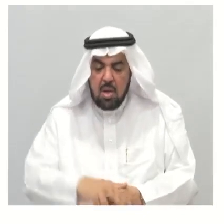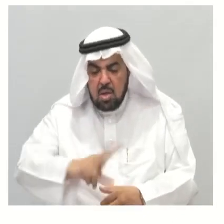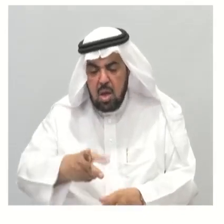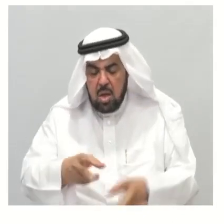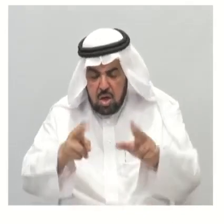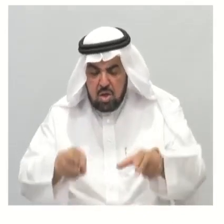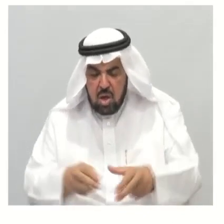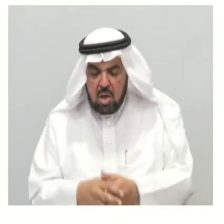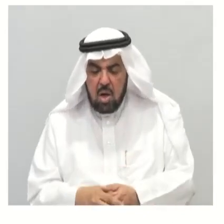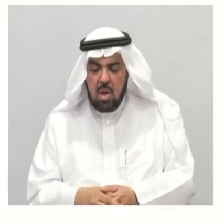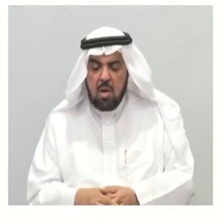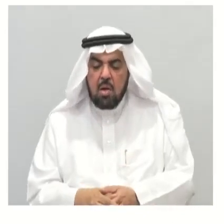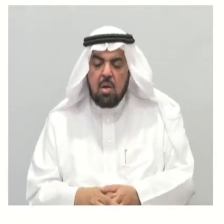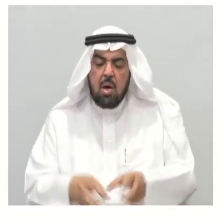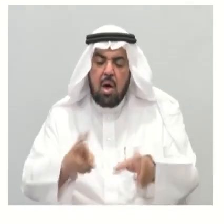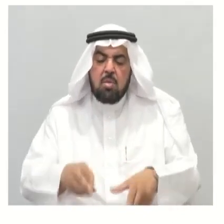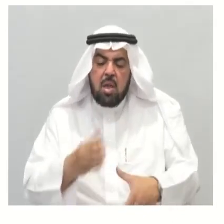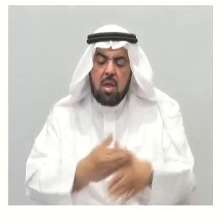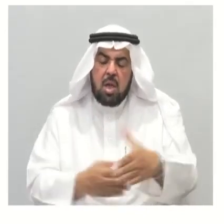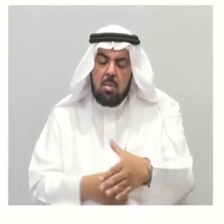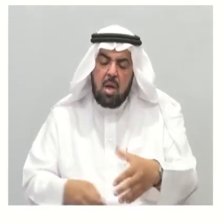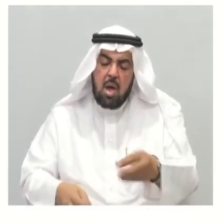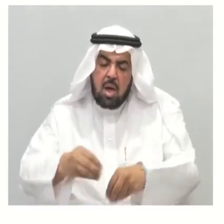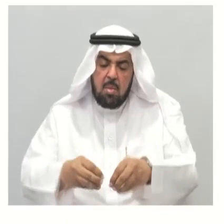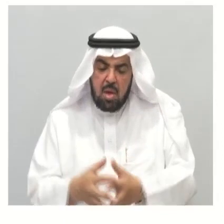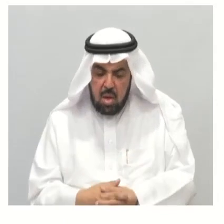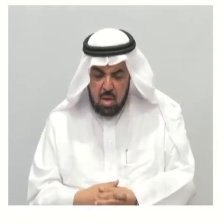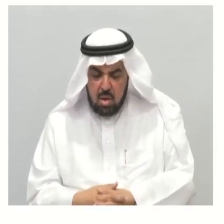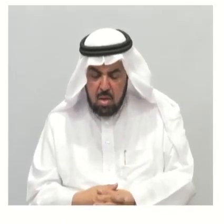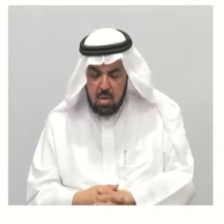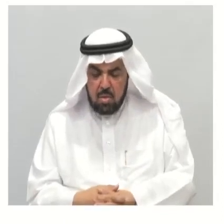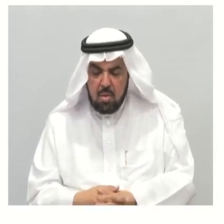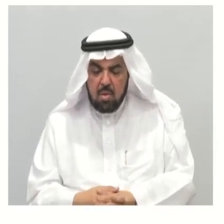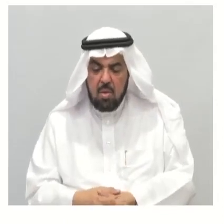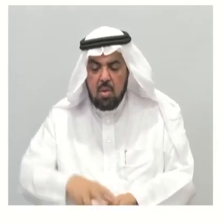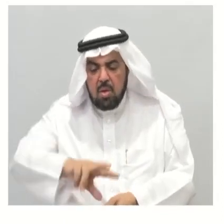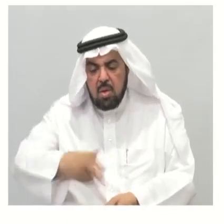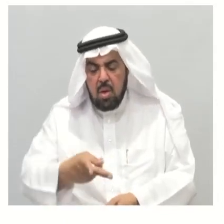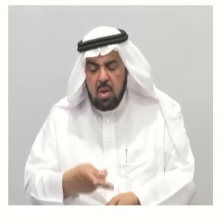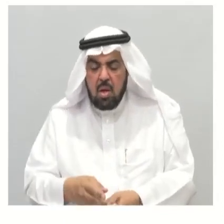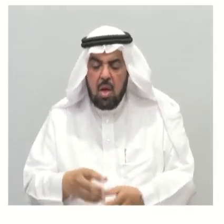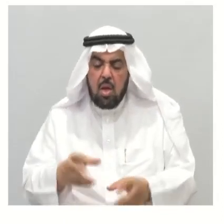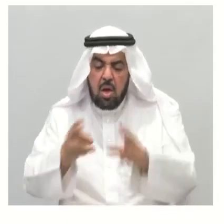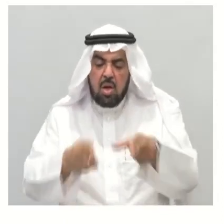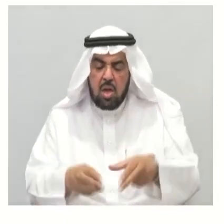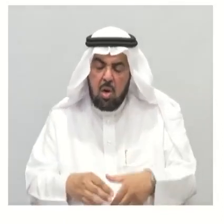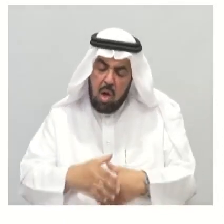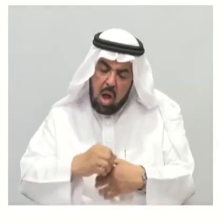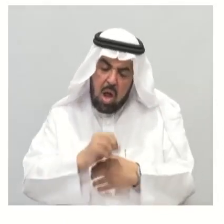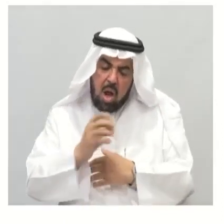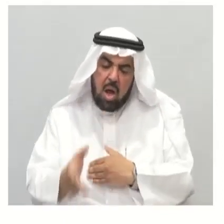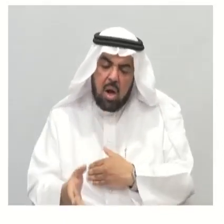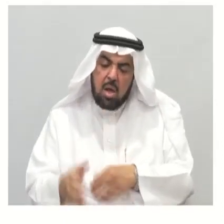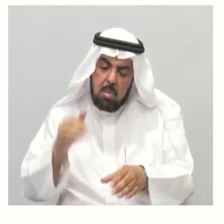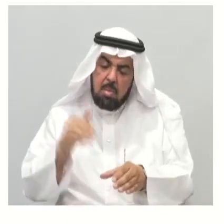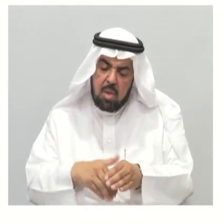شكلها أم تغير تركيبها الكيميائي؟ ماذا حدث للسلطة؟ فقط تغير شكلها الخارجي، إنما